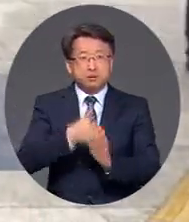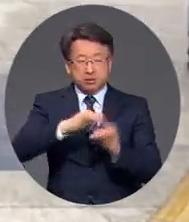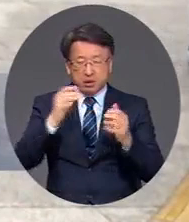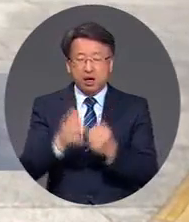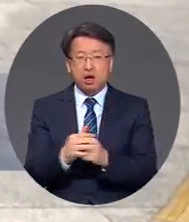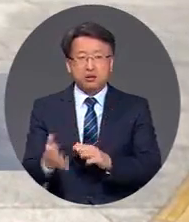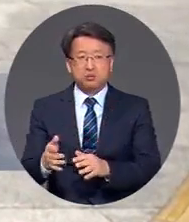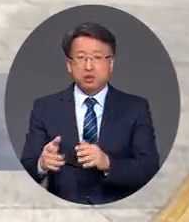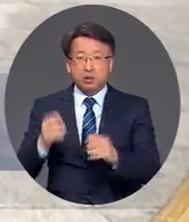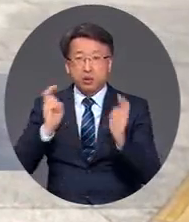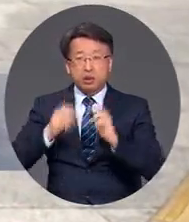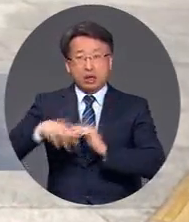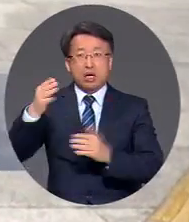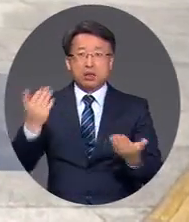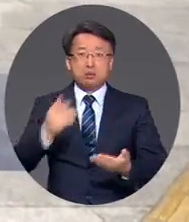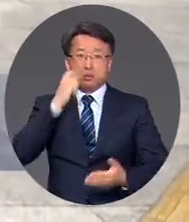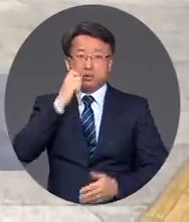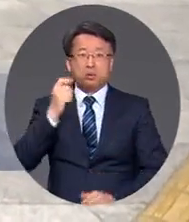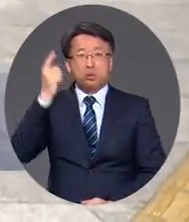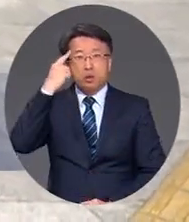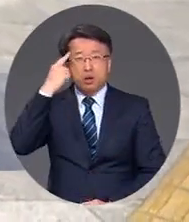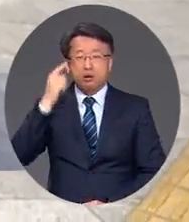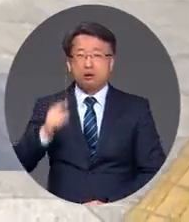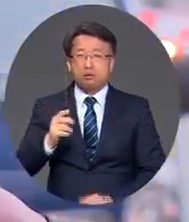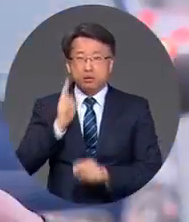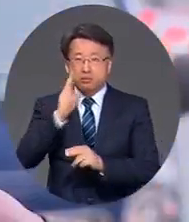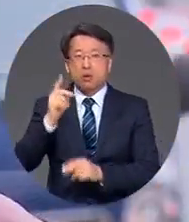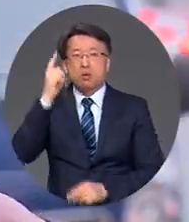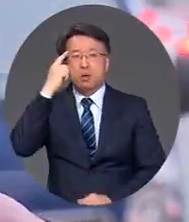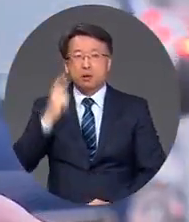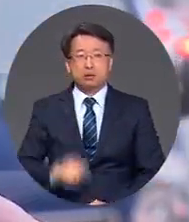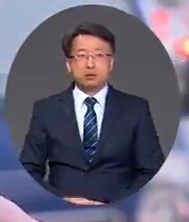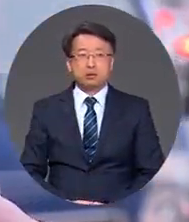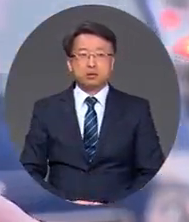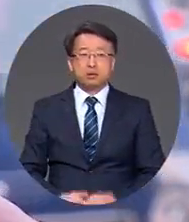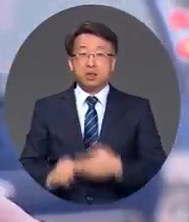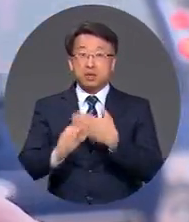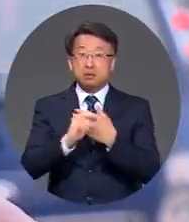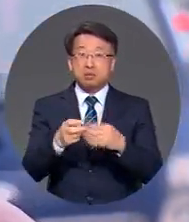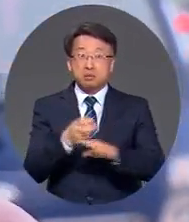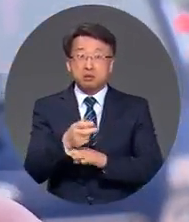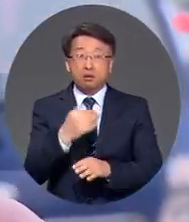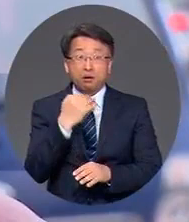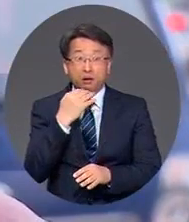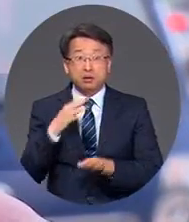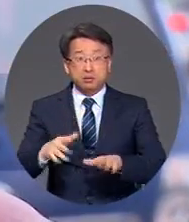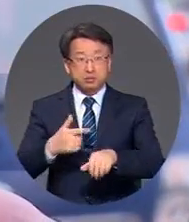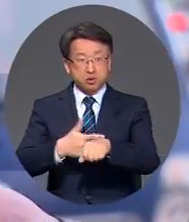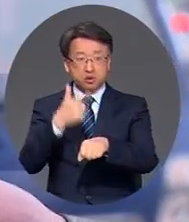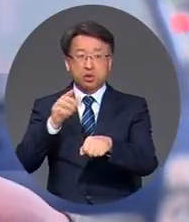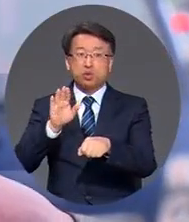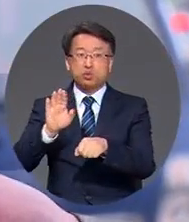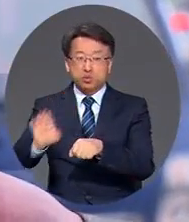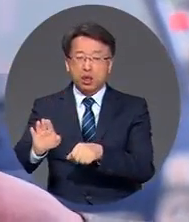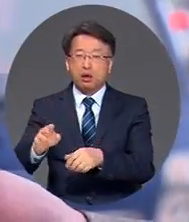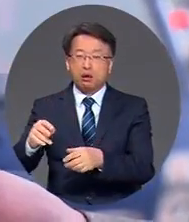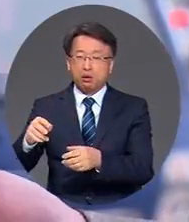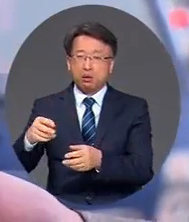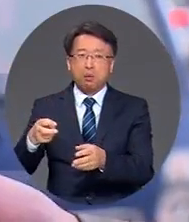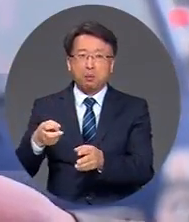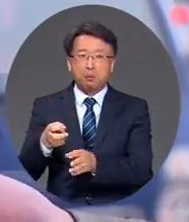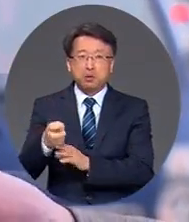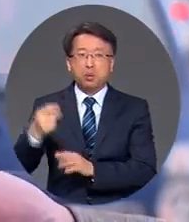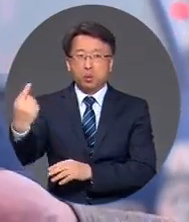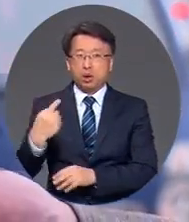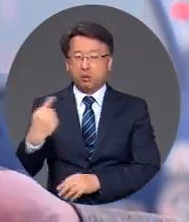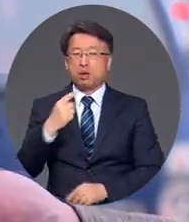더 죽으셔도 못하게. 그래도 해도 너무 하는 거 아니에요? 임시버스도 지금 6시 이후에나 뭐